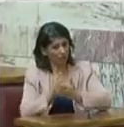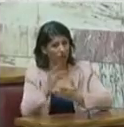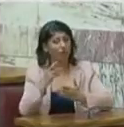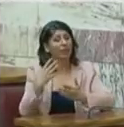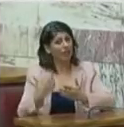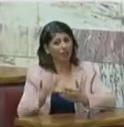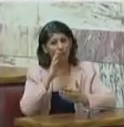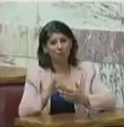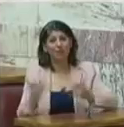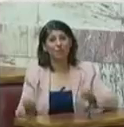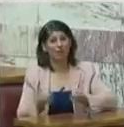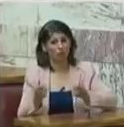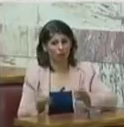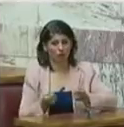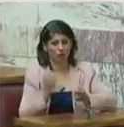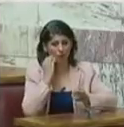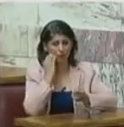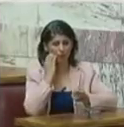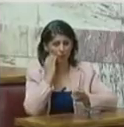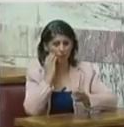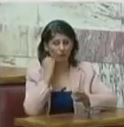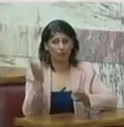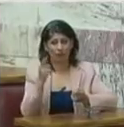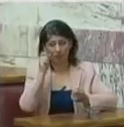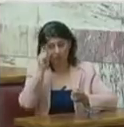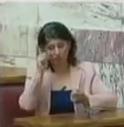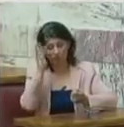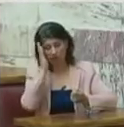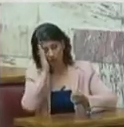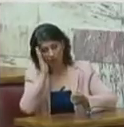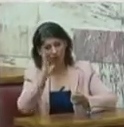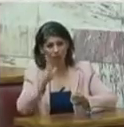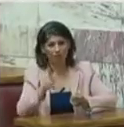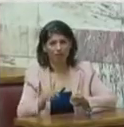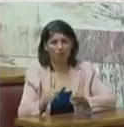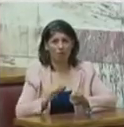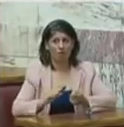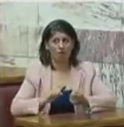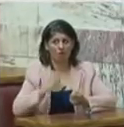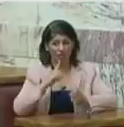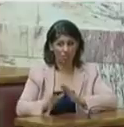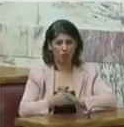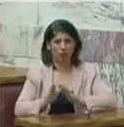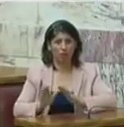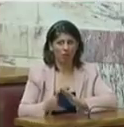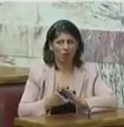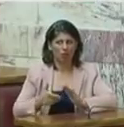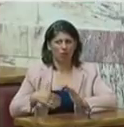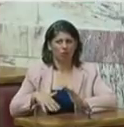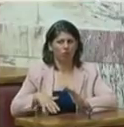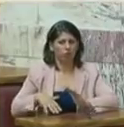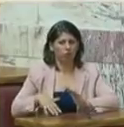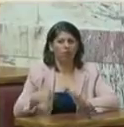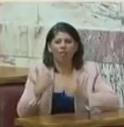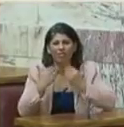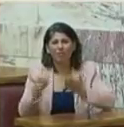πραγματικά παραγωγικός, αν ξυπνάει και κοιμάται κάθε μέρα με το φόβο της απόλυσης. Και